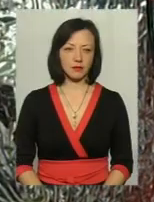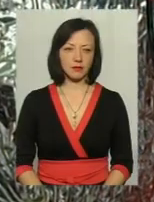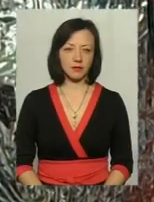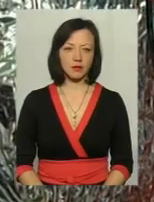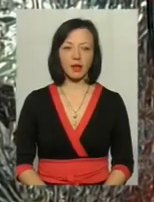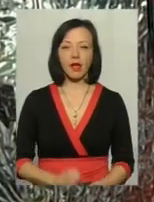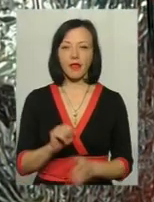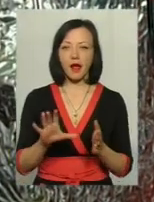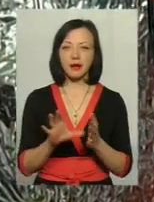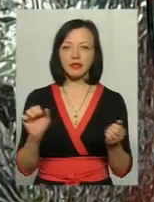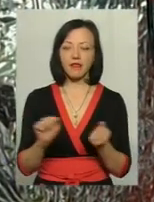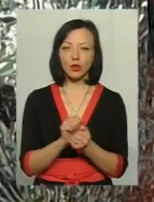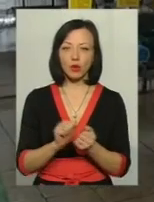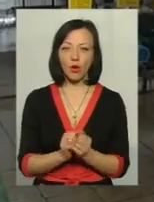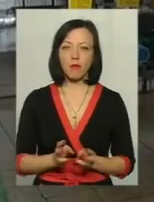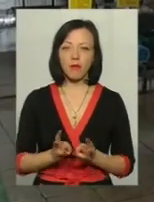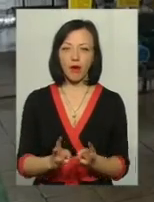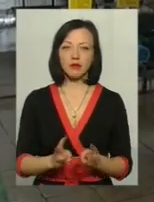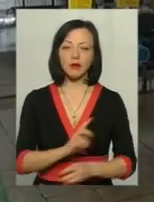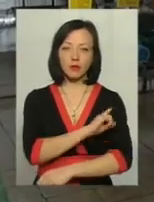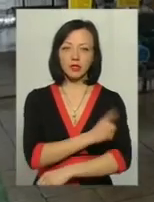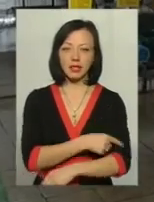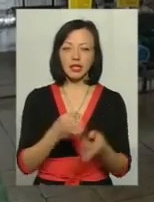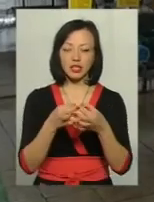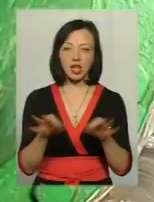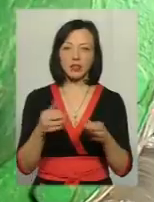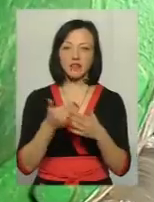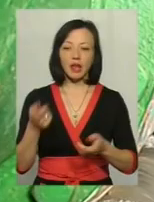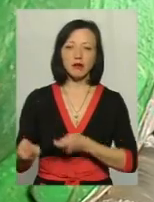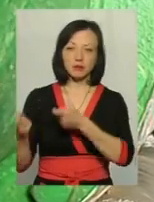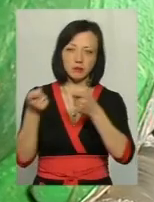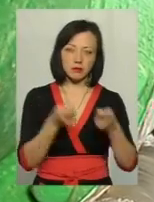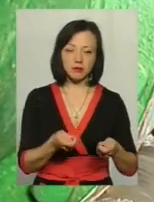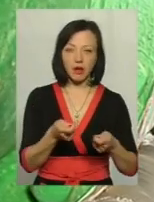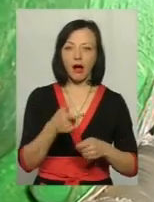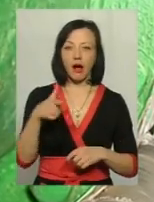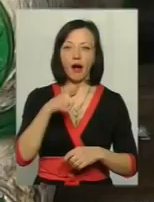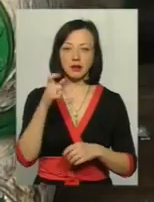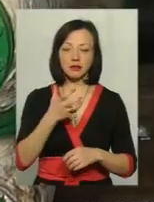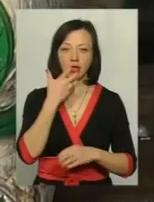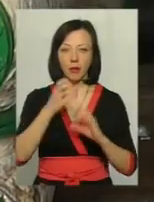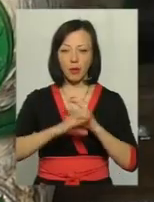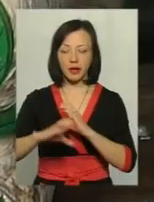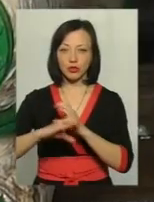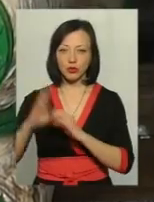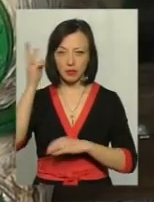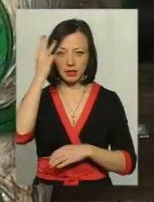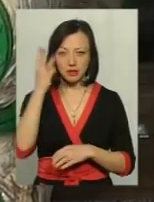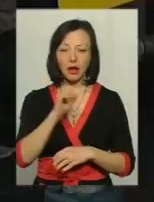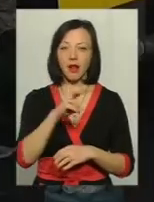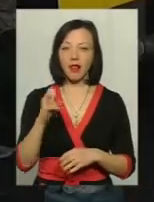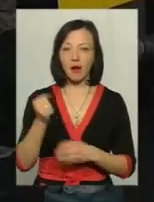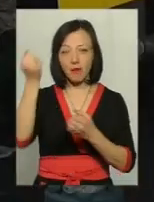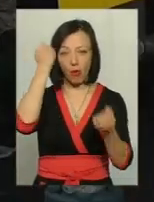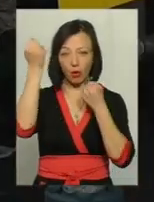Енергія твердого палива більше року посилює незалежність від імпортованого газу тепломережу обласного центру. Разом з тим,